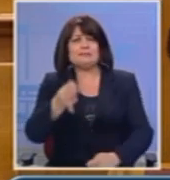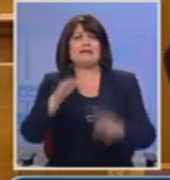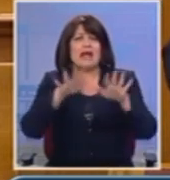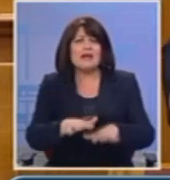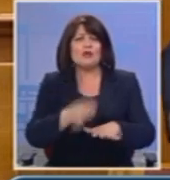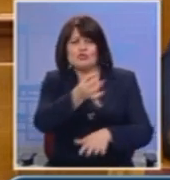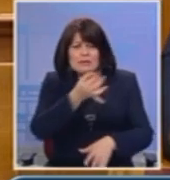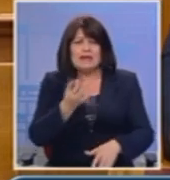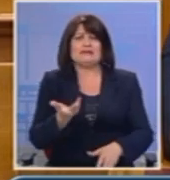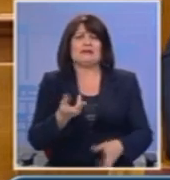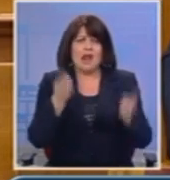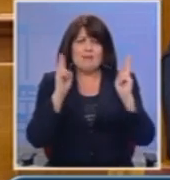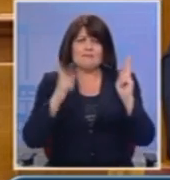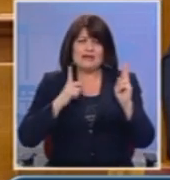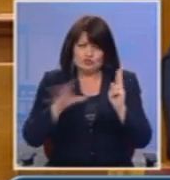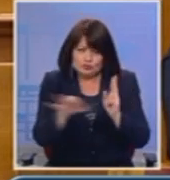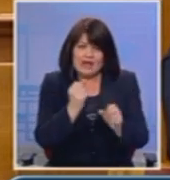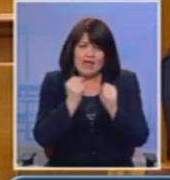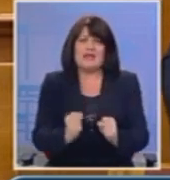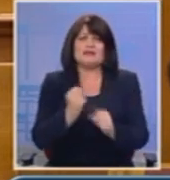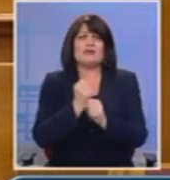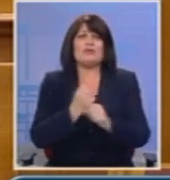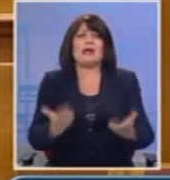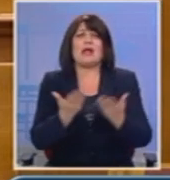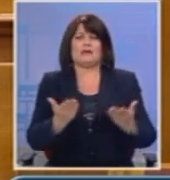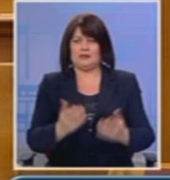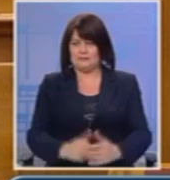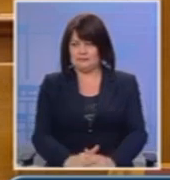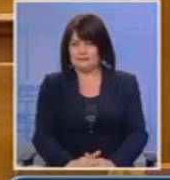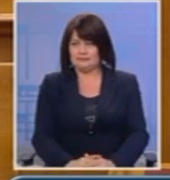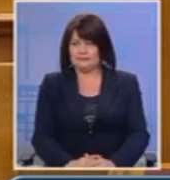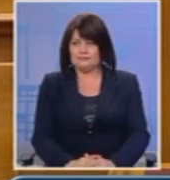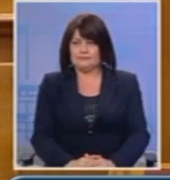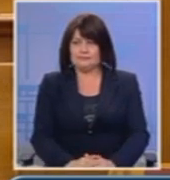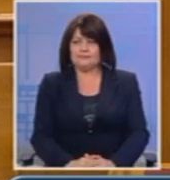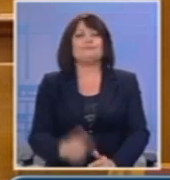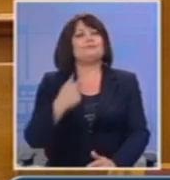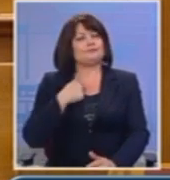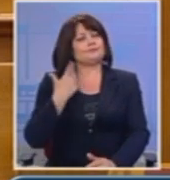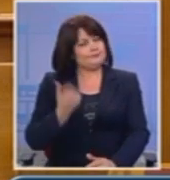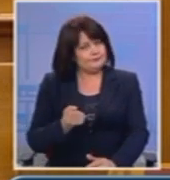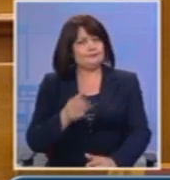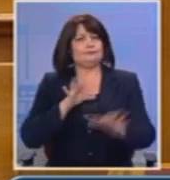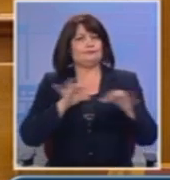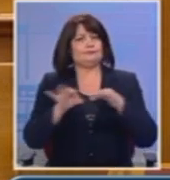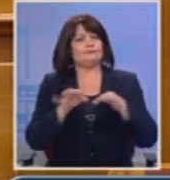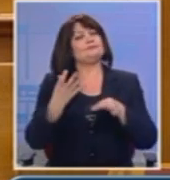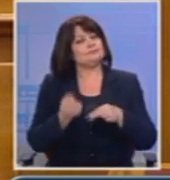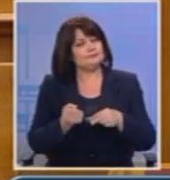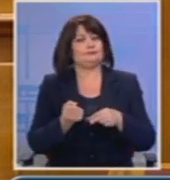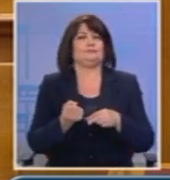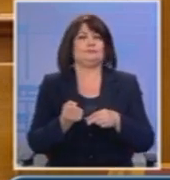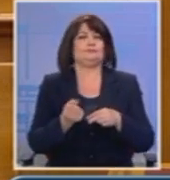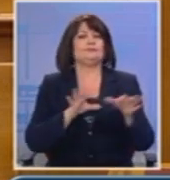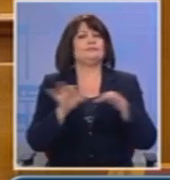ανέργους που προσδοκούν μια θέση εργασίας γιατί εμείς είχαμε το σχέδιο και